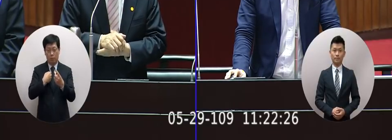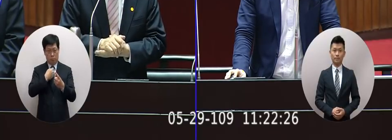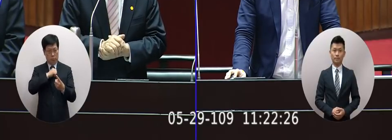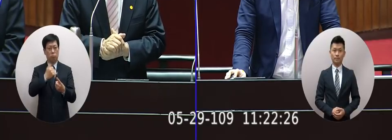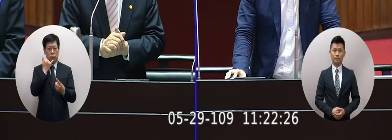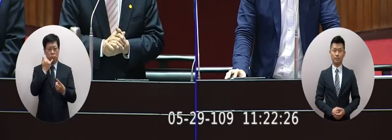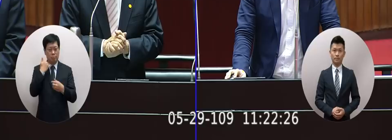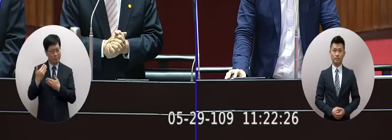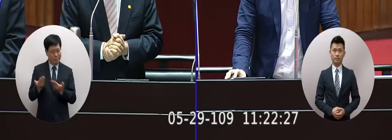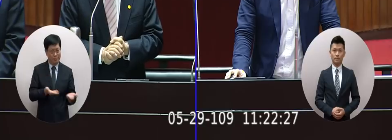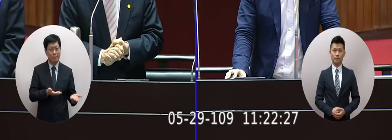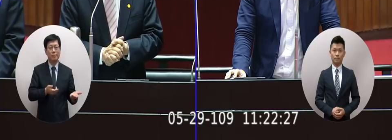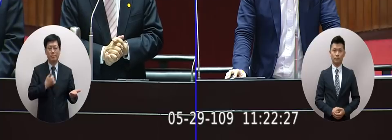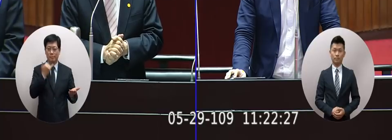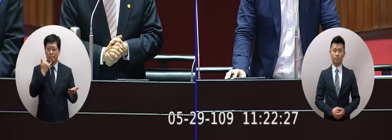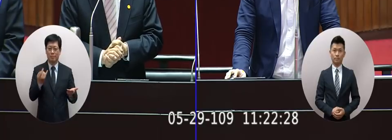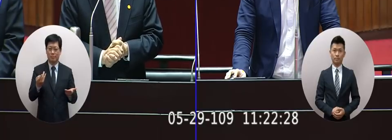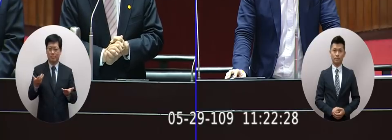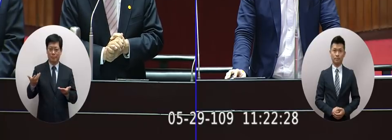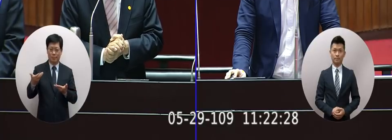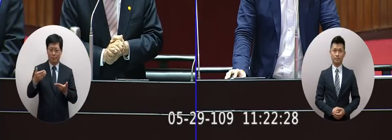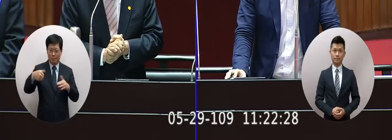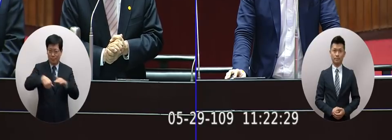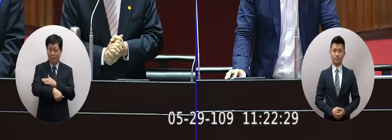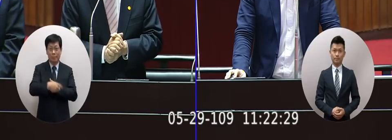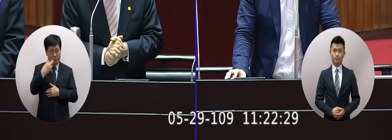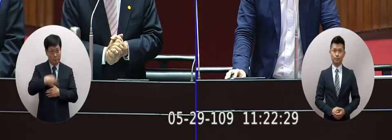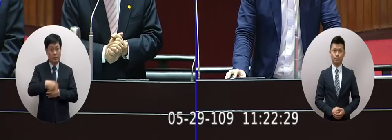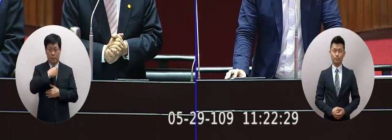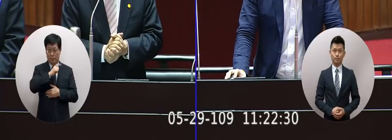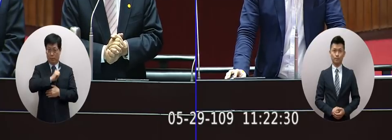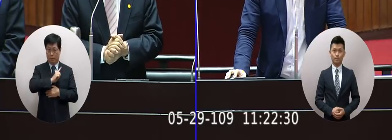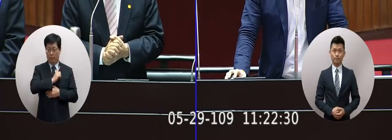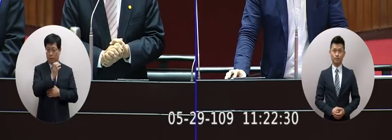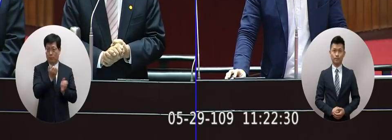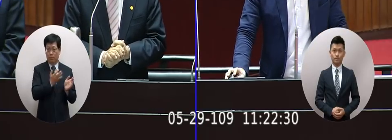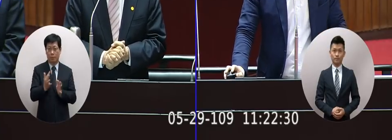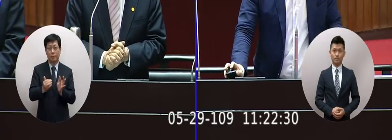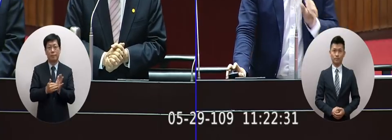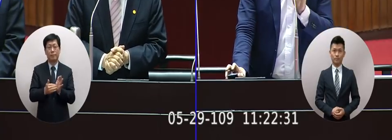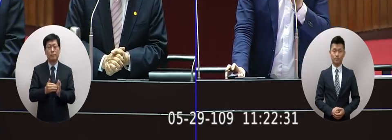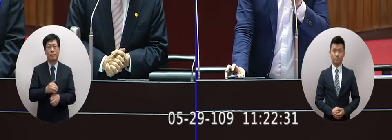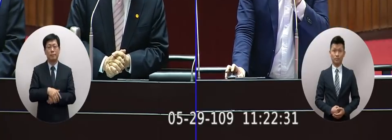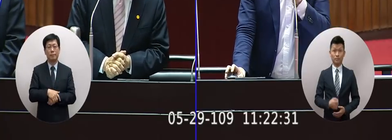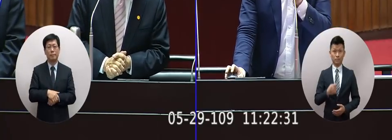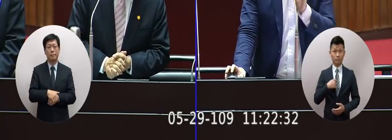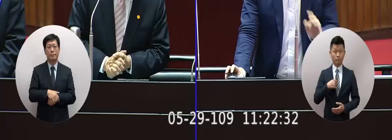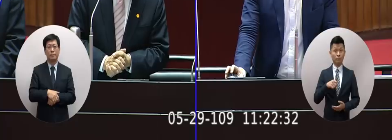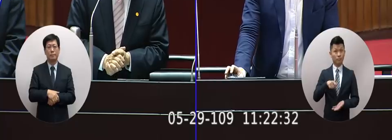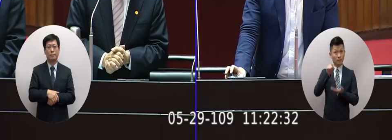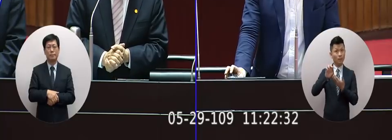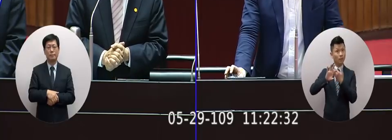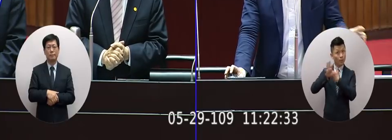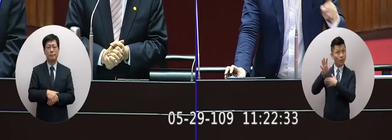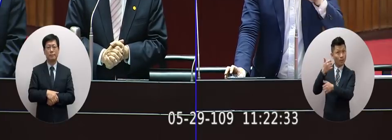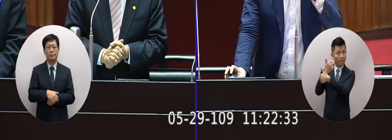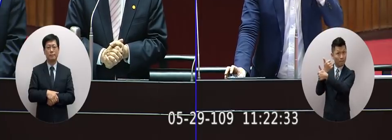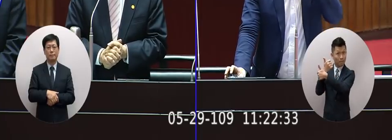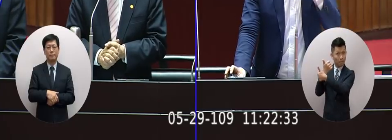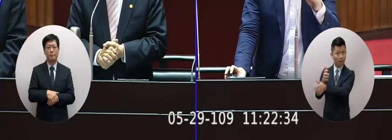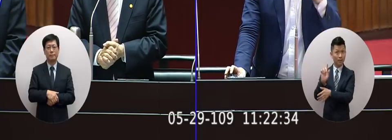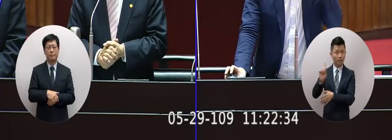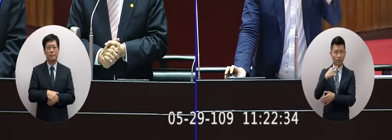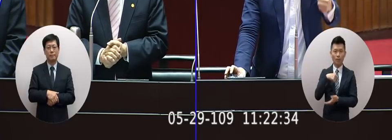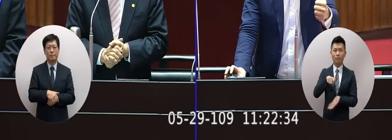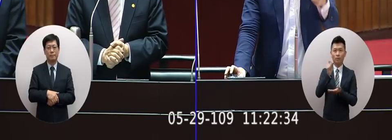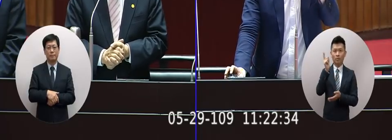是欢迎，而且台湾有做各种准备。 我讲一个国外的这个经验嘛，其实吼，即句